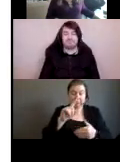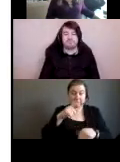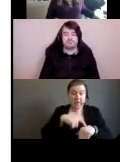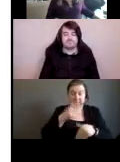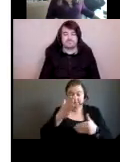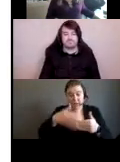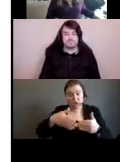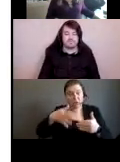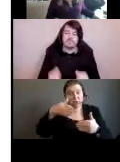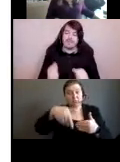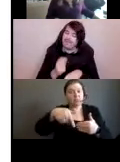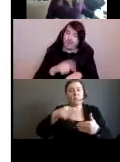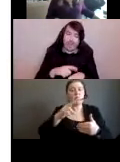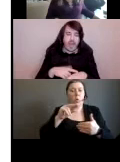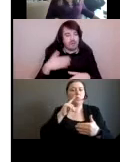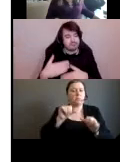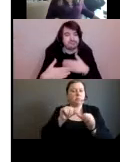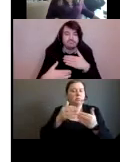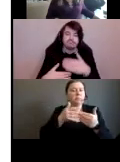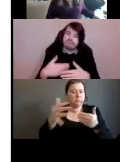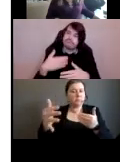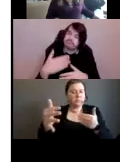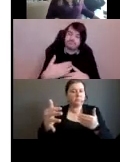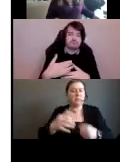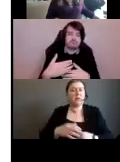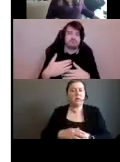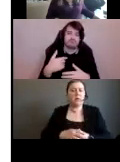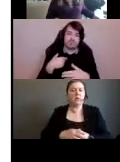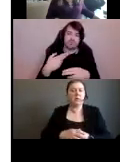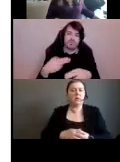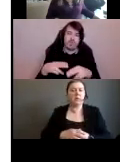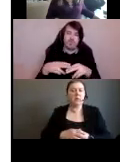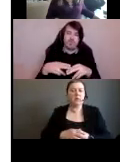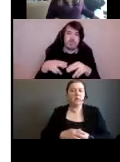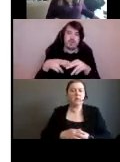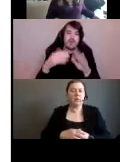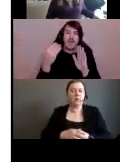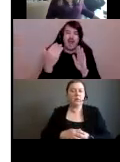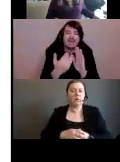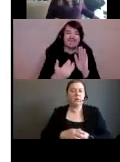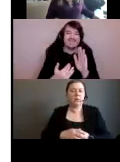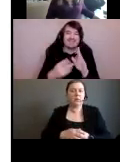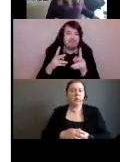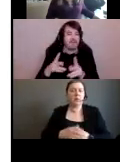Alors, au fur et à mesure que les semaines passent, nous augmentons la liste des personnes admissibles.